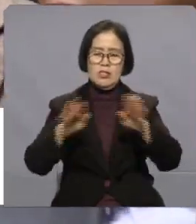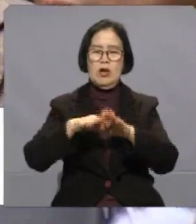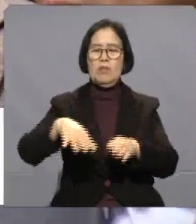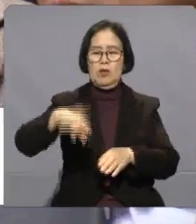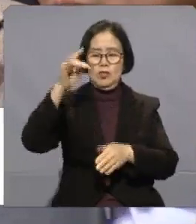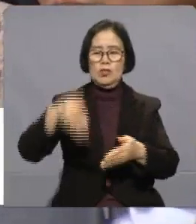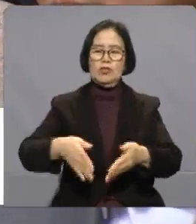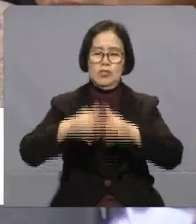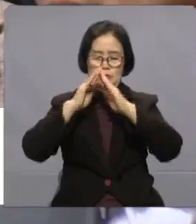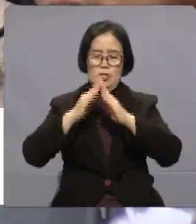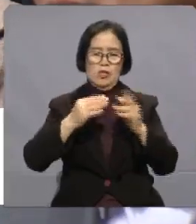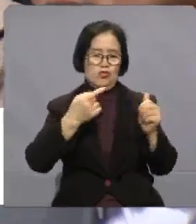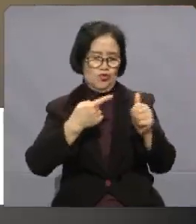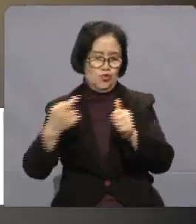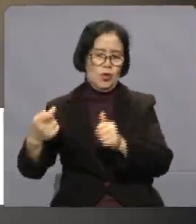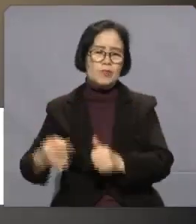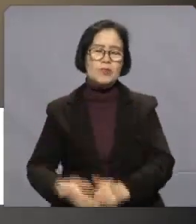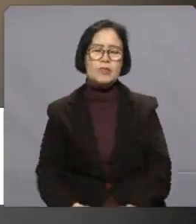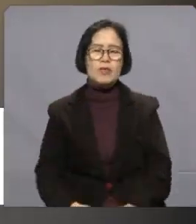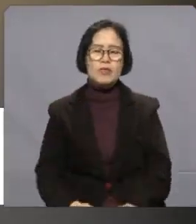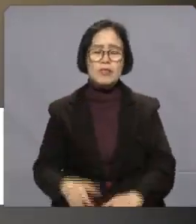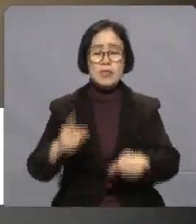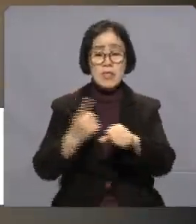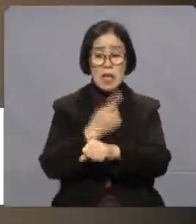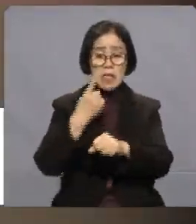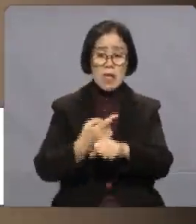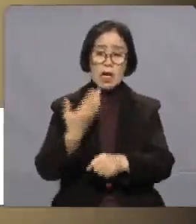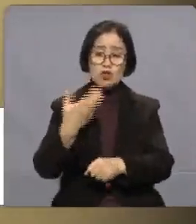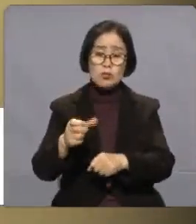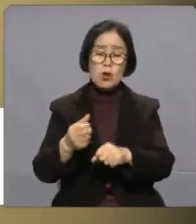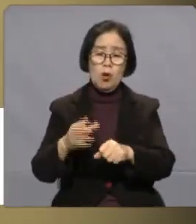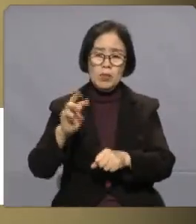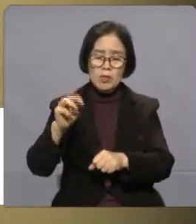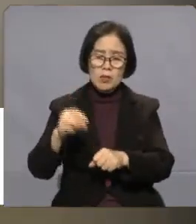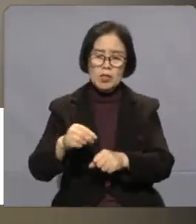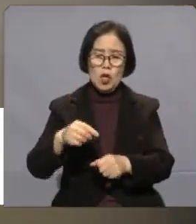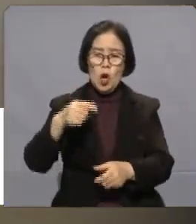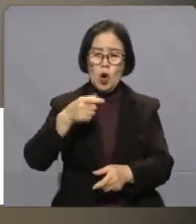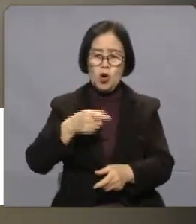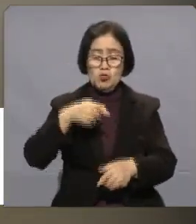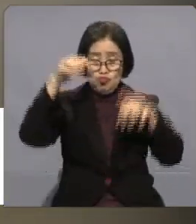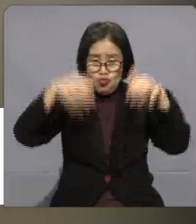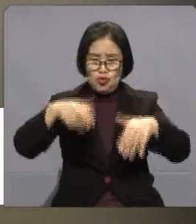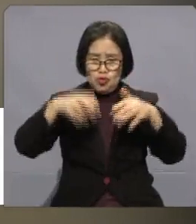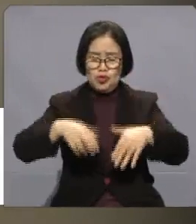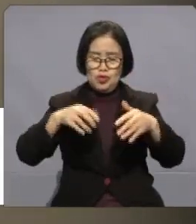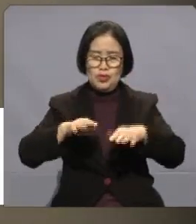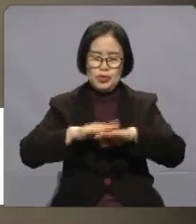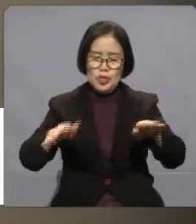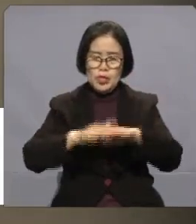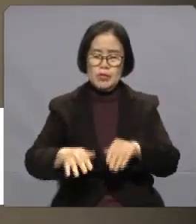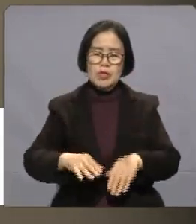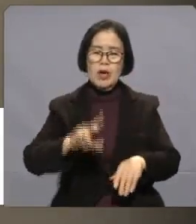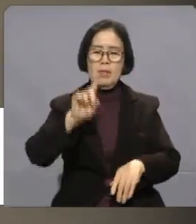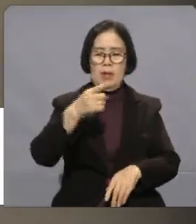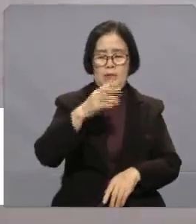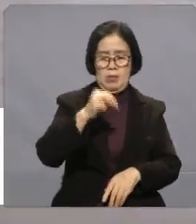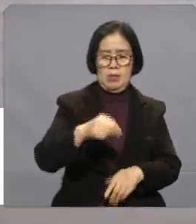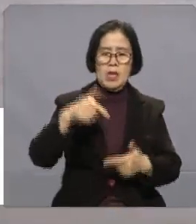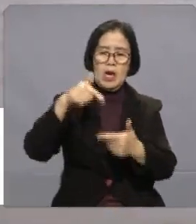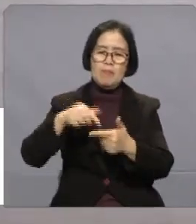계획하고 설치하도록 유도합니다. 시간당 95mm였던 강우처리 목표를 100mm, 강남역